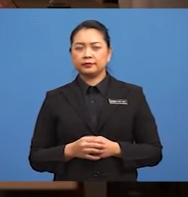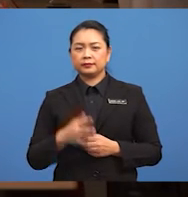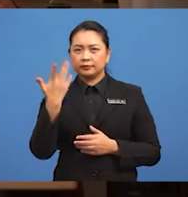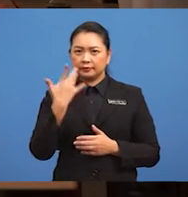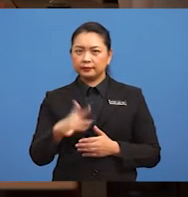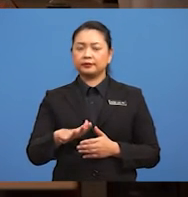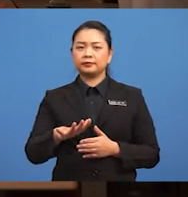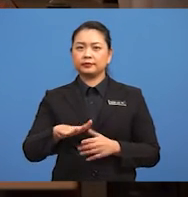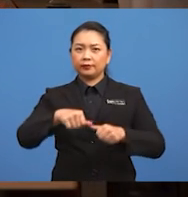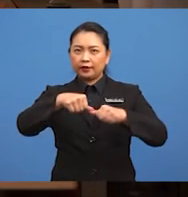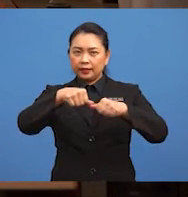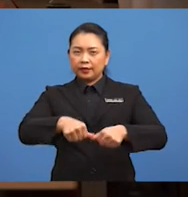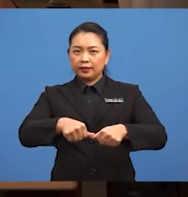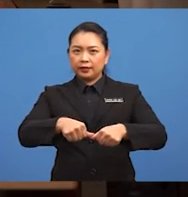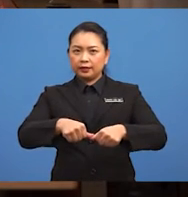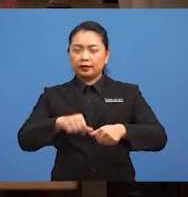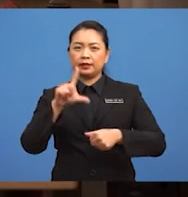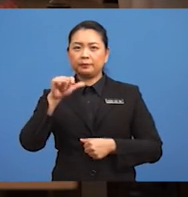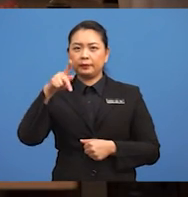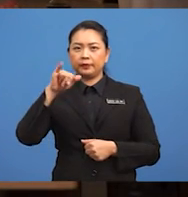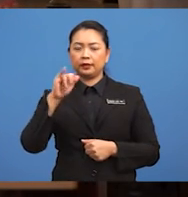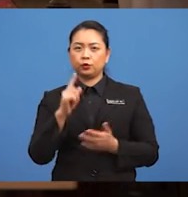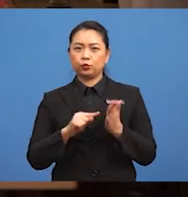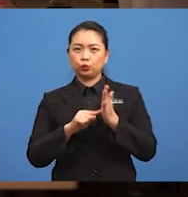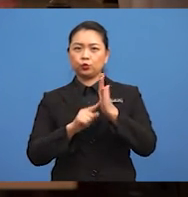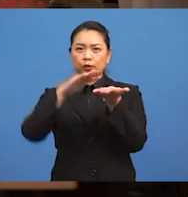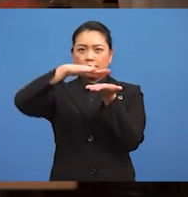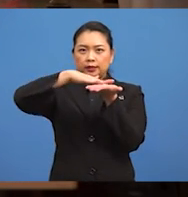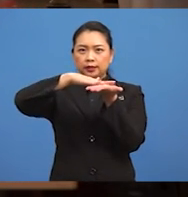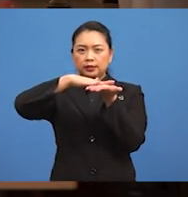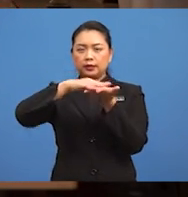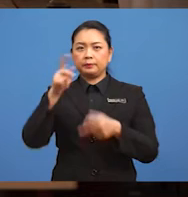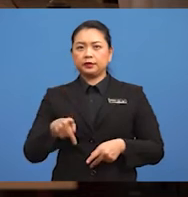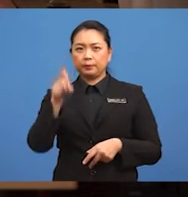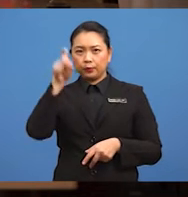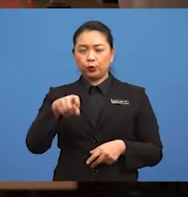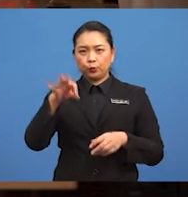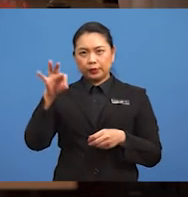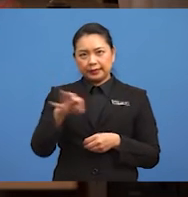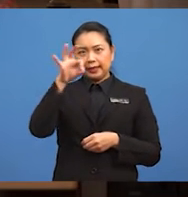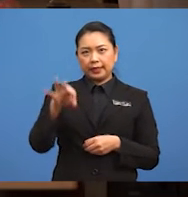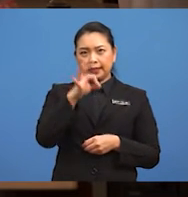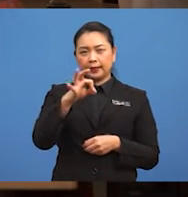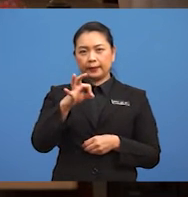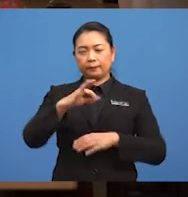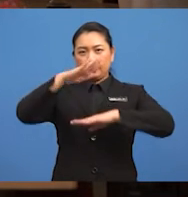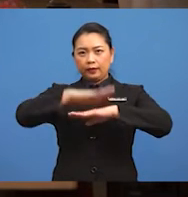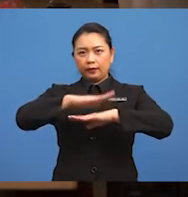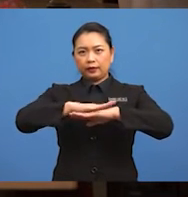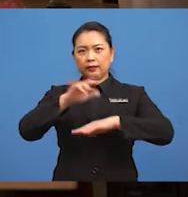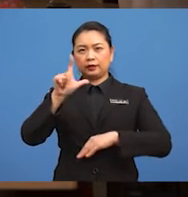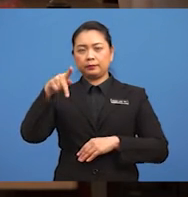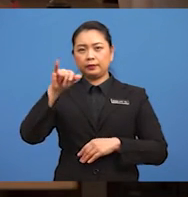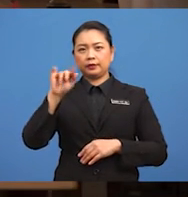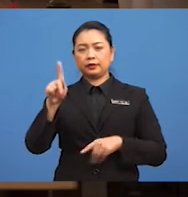Selepas tekan lapik menghala ke atas, pelajar perlu jahit tindih pada atas